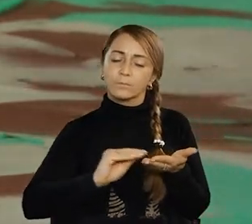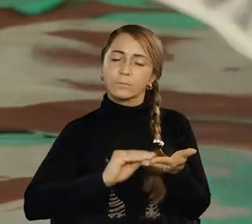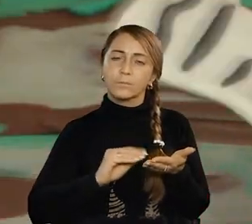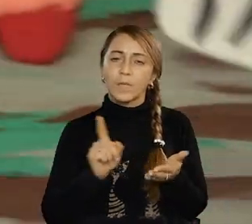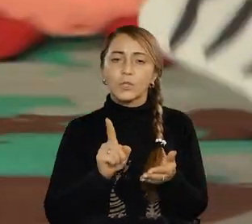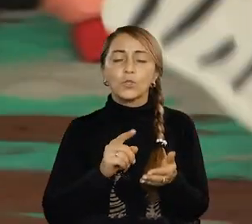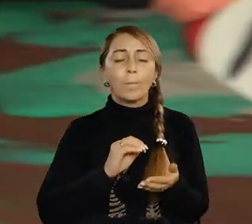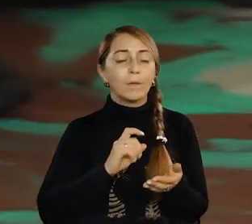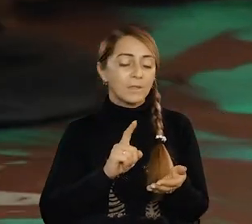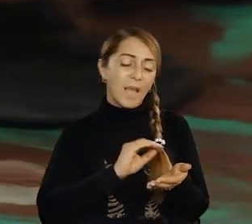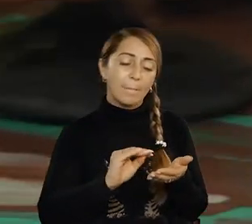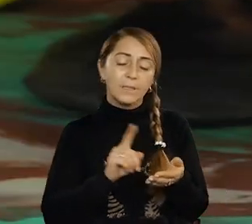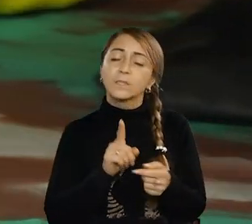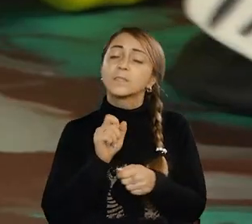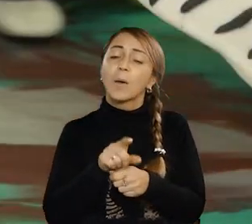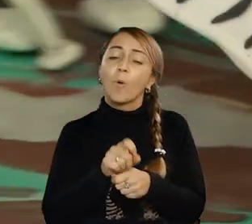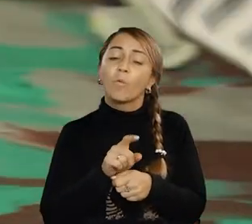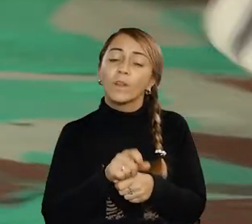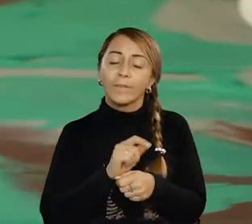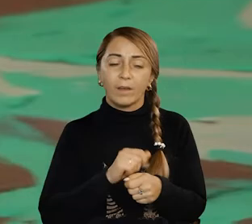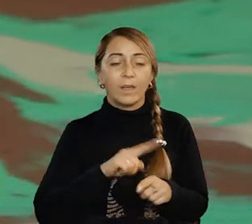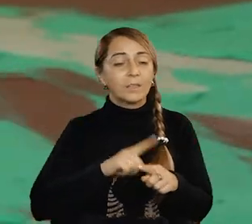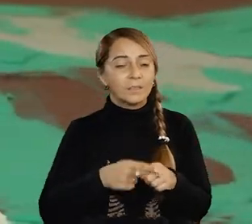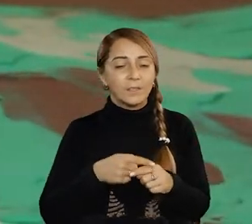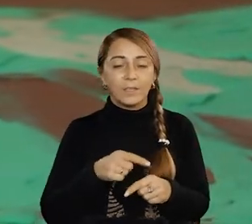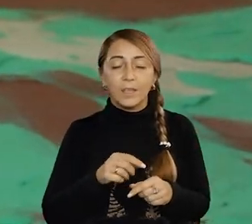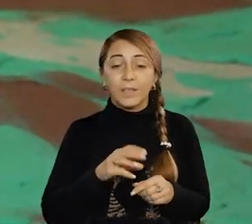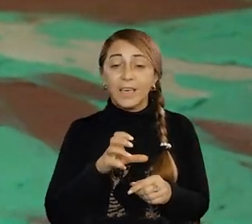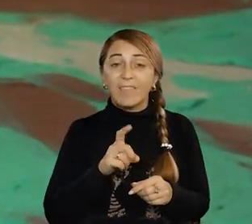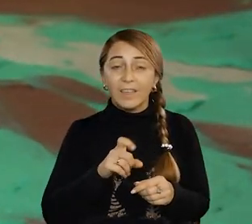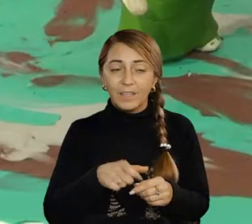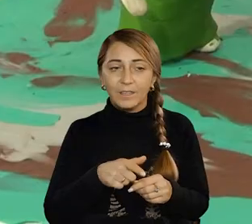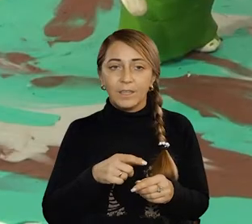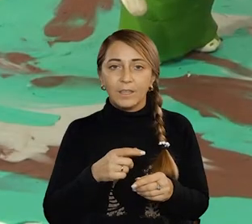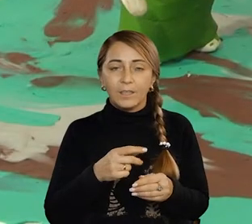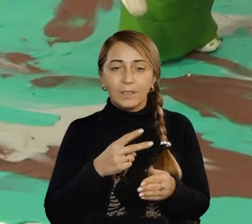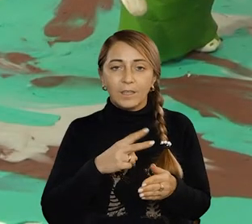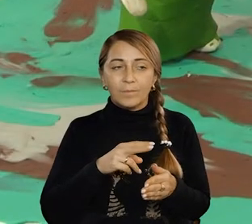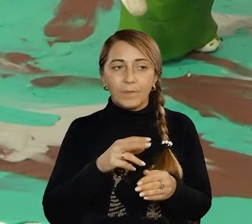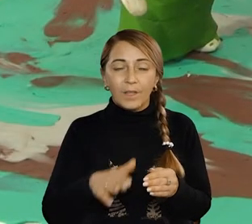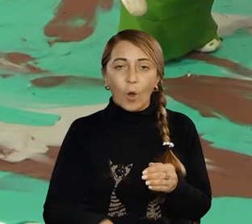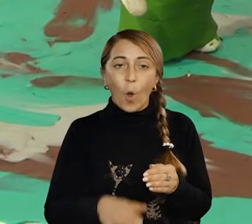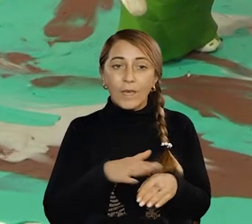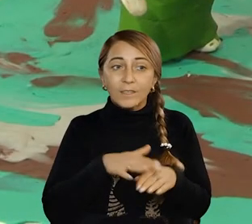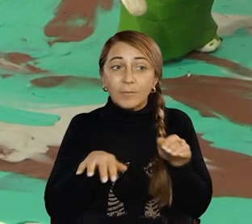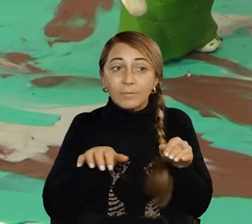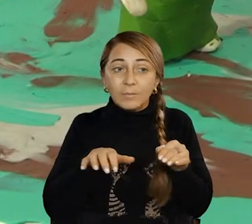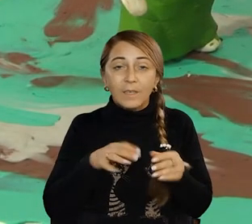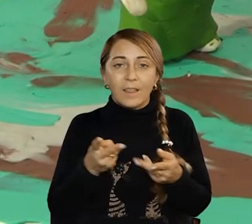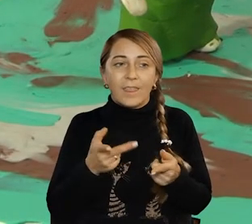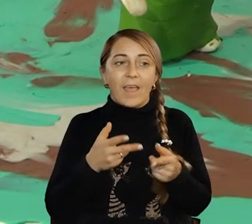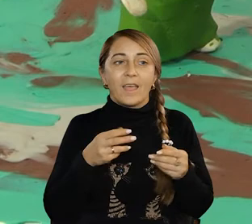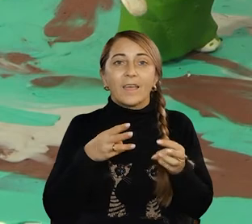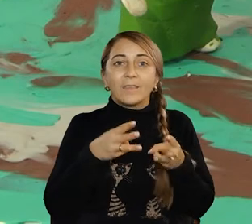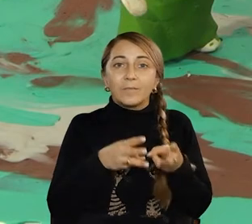ручкою, щоб записувати замовлення. Цієї миті затріскотіли полінця в печі, де